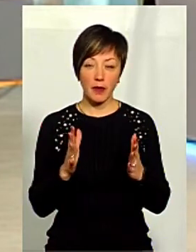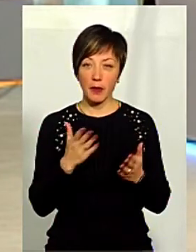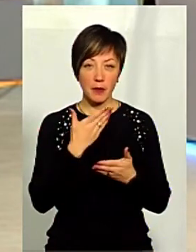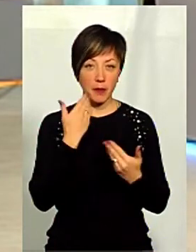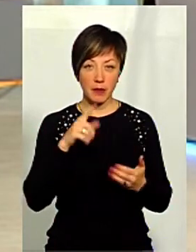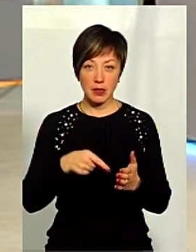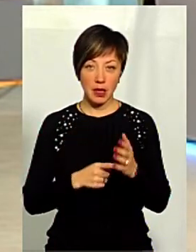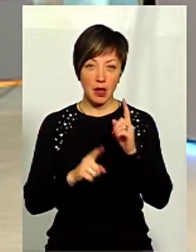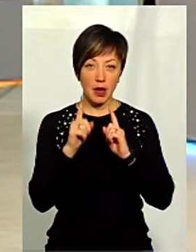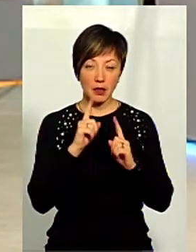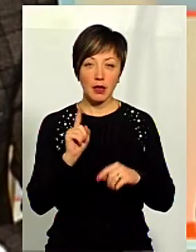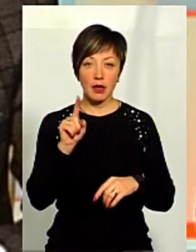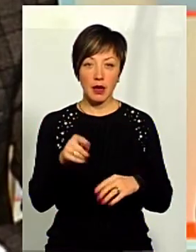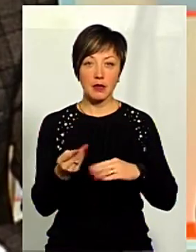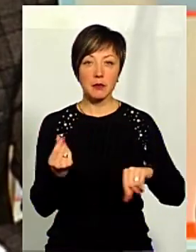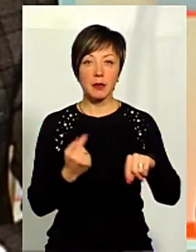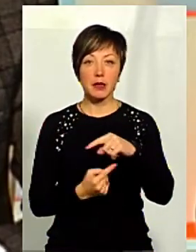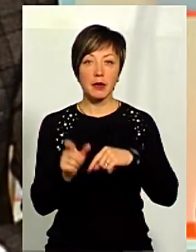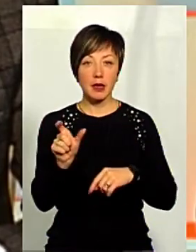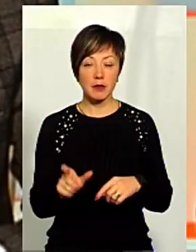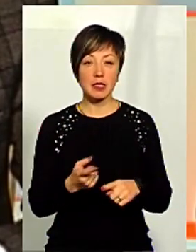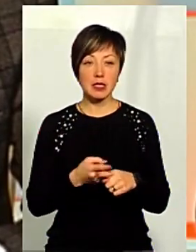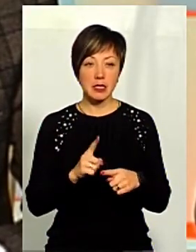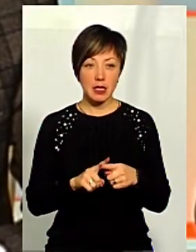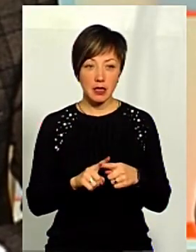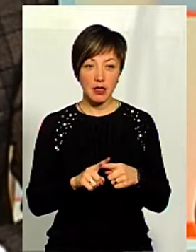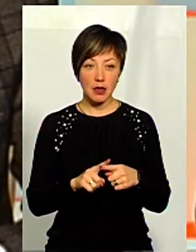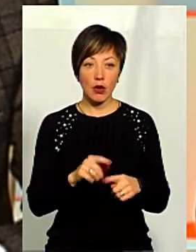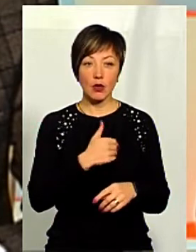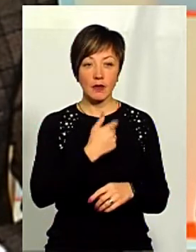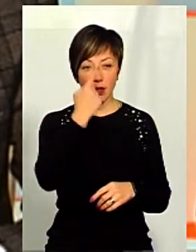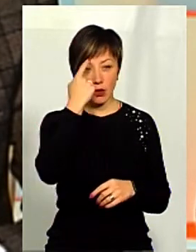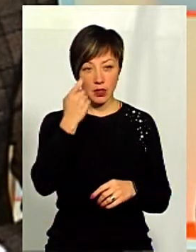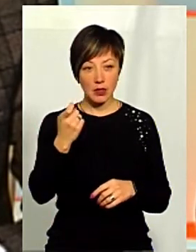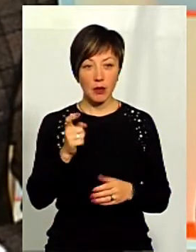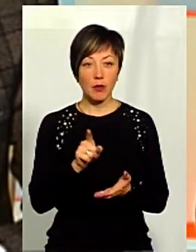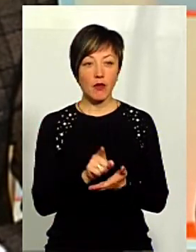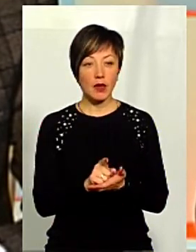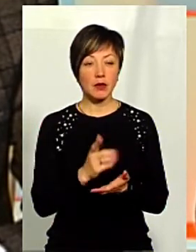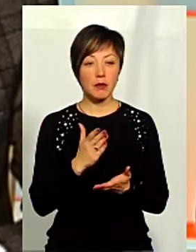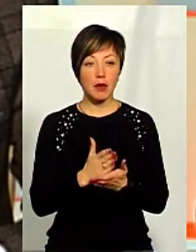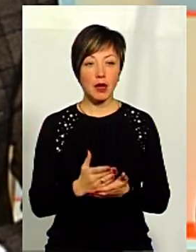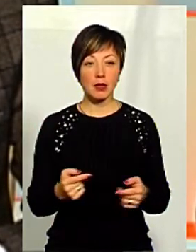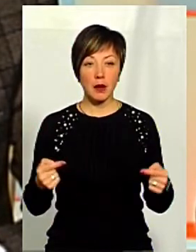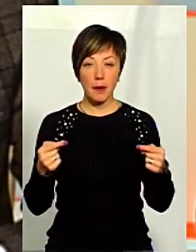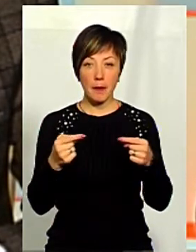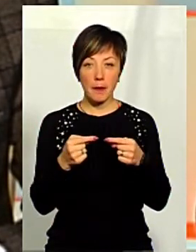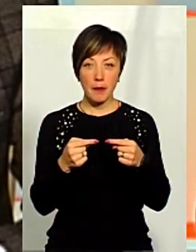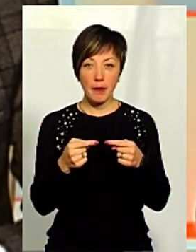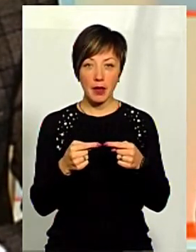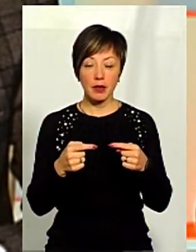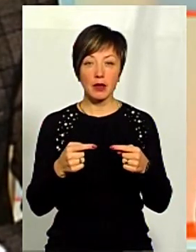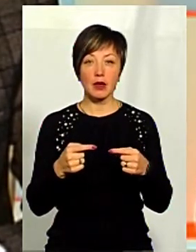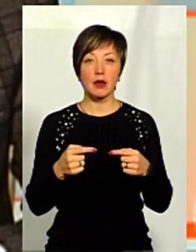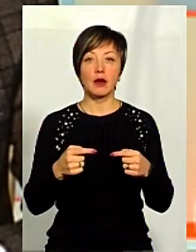несе міська рада, а несе якраз підприємець. І цей підприємець, я вже знову ж хотів би наголосити, повинен мати певне